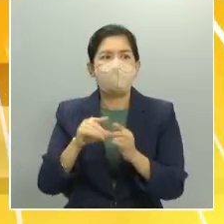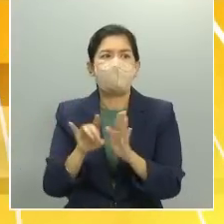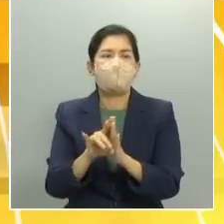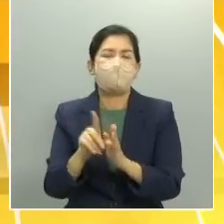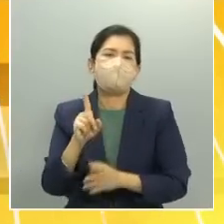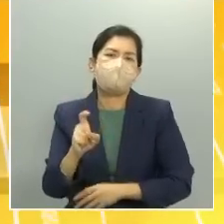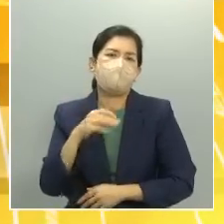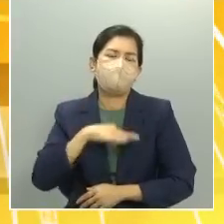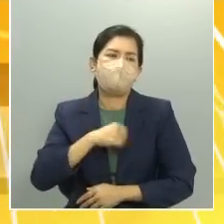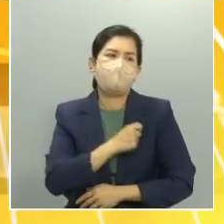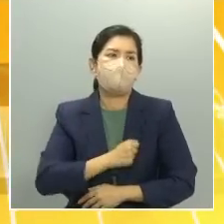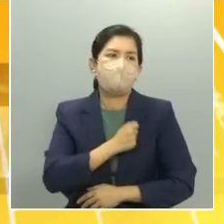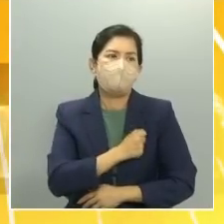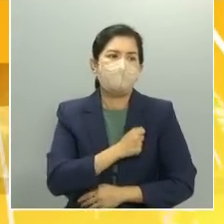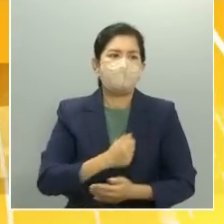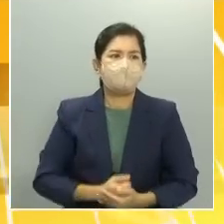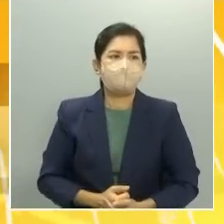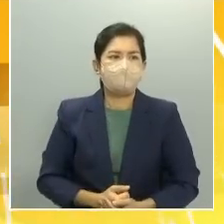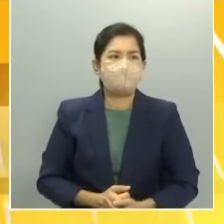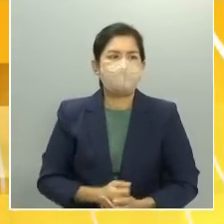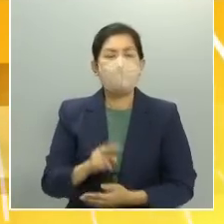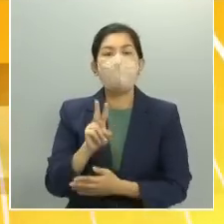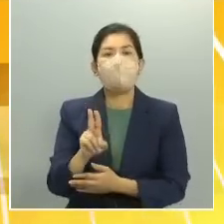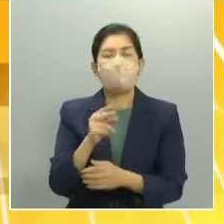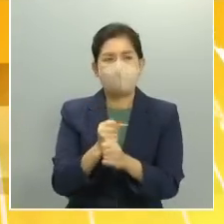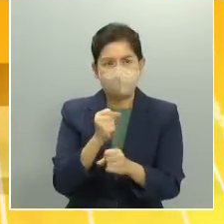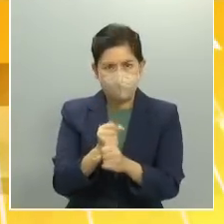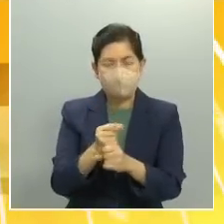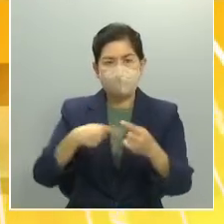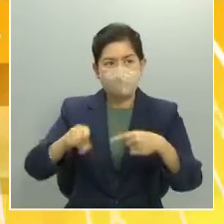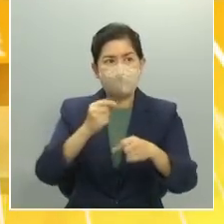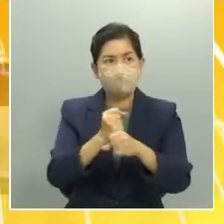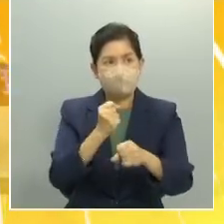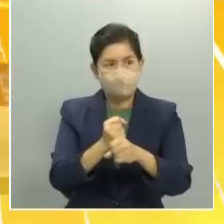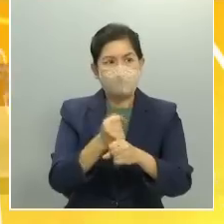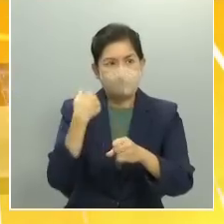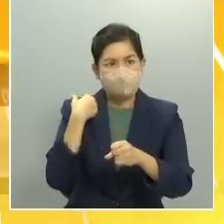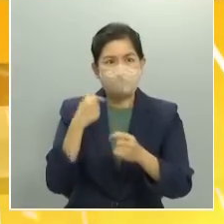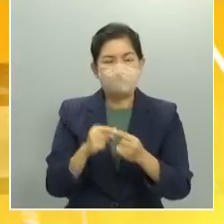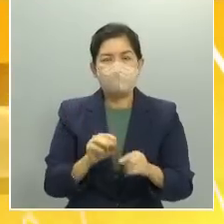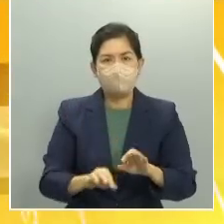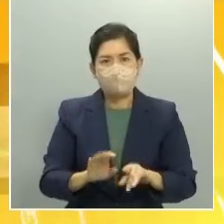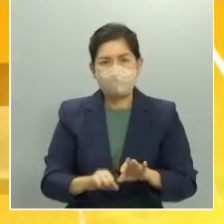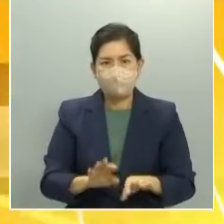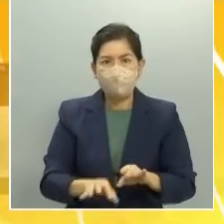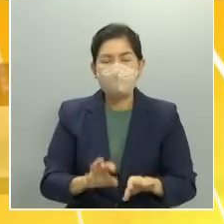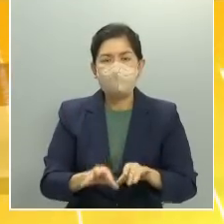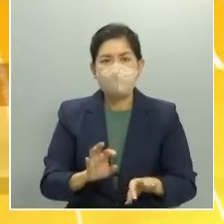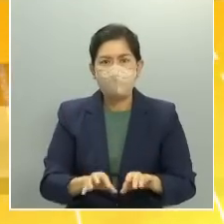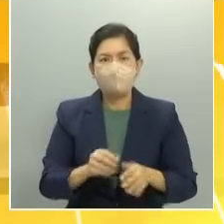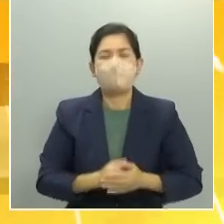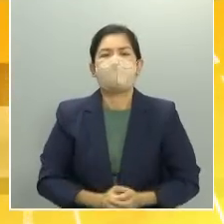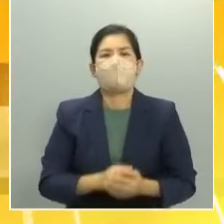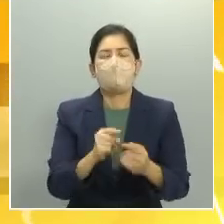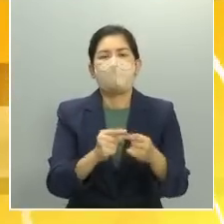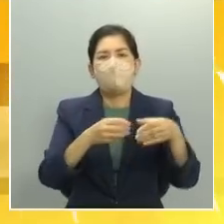รับจ็อบตอนกลางคืนแหงเงินแฟนหนูไปทำงานไม่ได้ไปเที่ยวมาเล่นแทนค่ะพอดีวงที่เล่นประจำเข